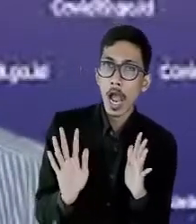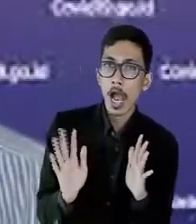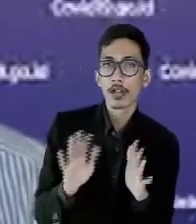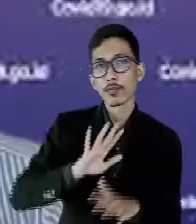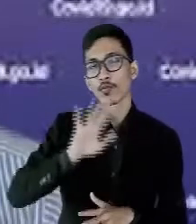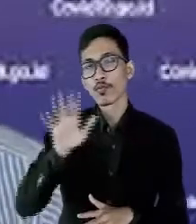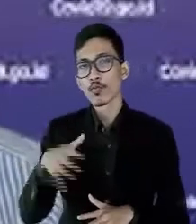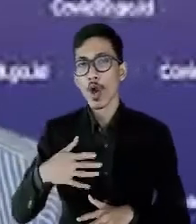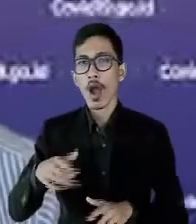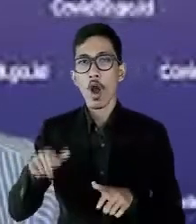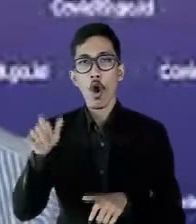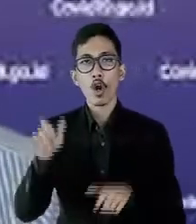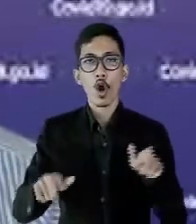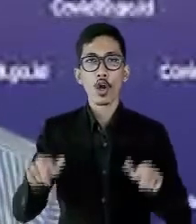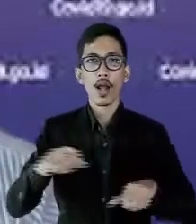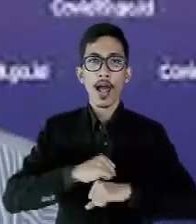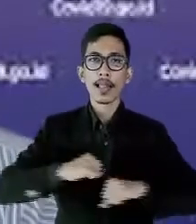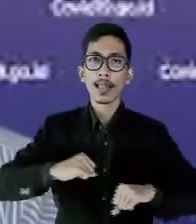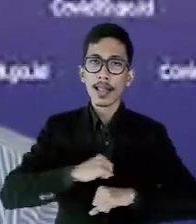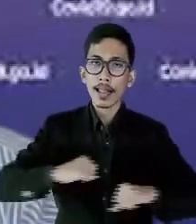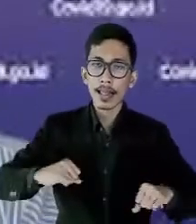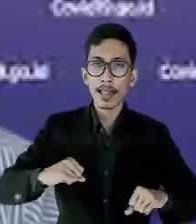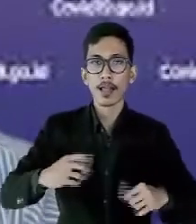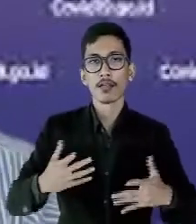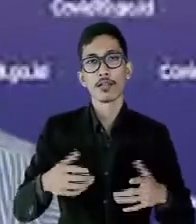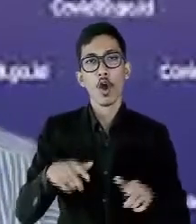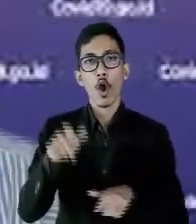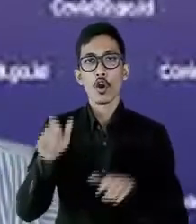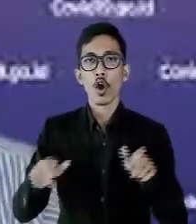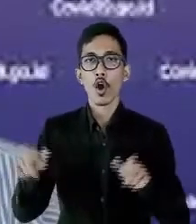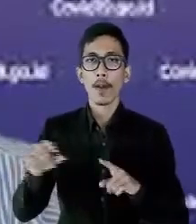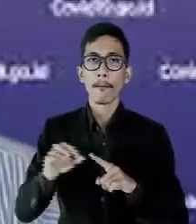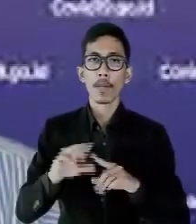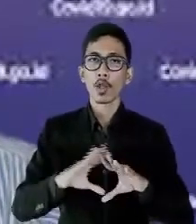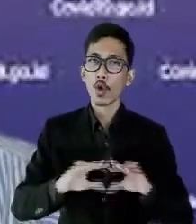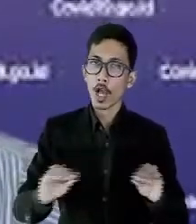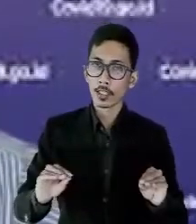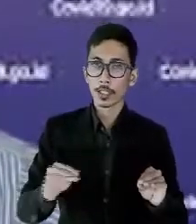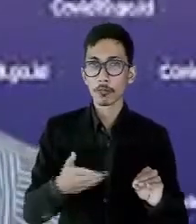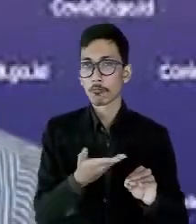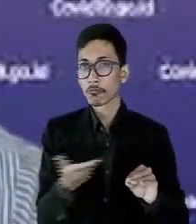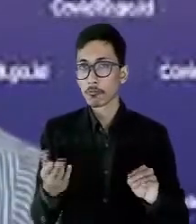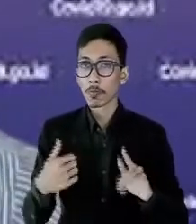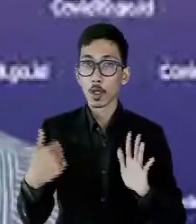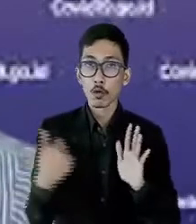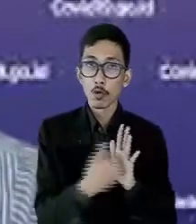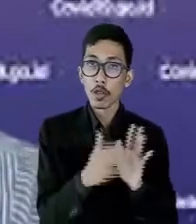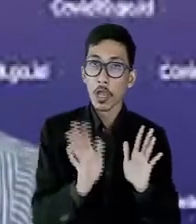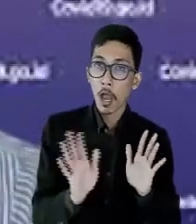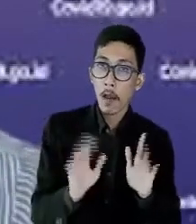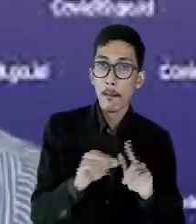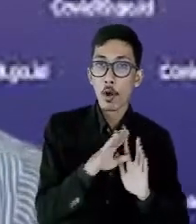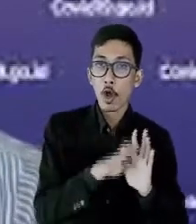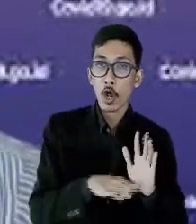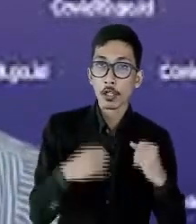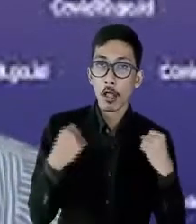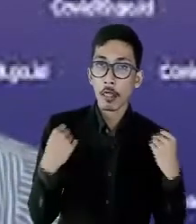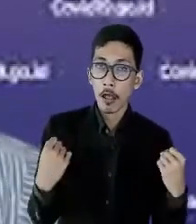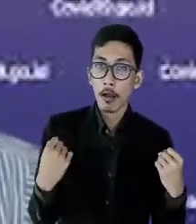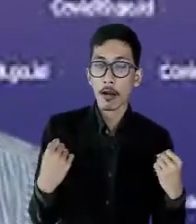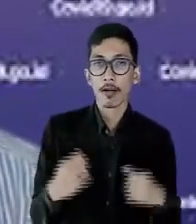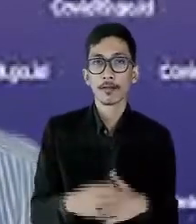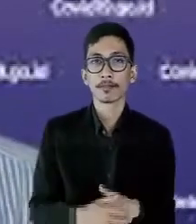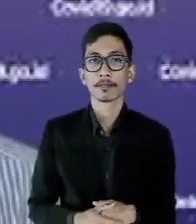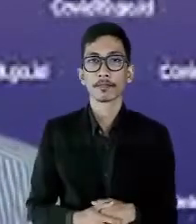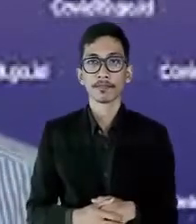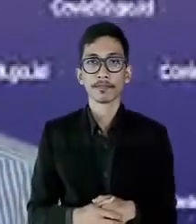atlet, official, petugas yang terlibat terhadap prokes COVID-19. Nah, kita ketahui bahwa banyak mata